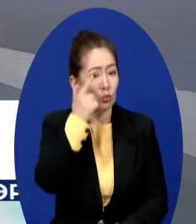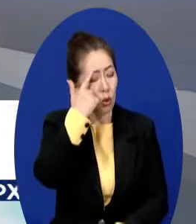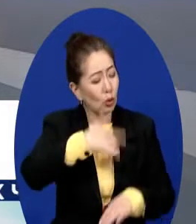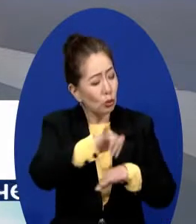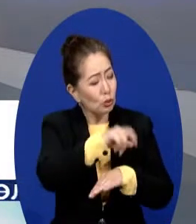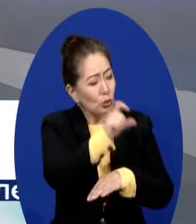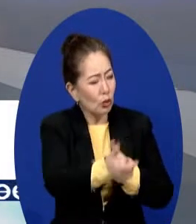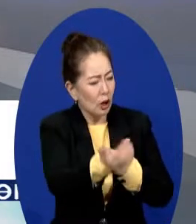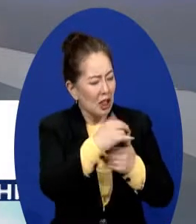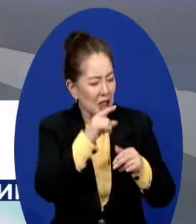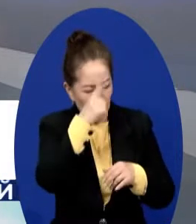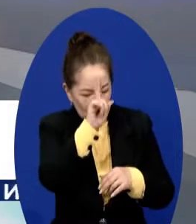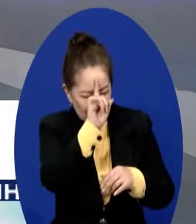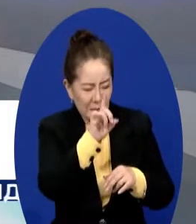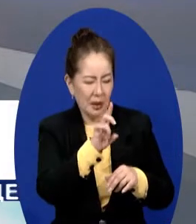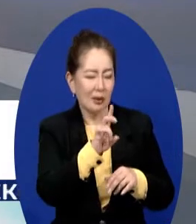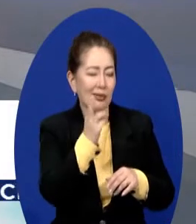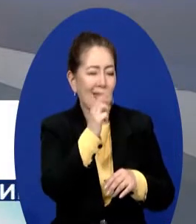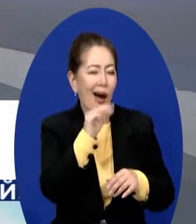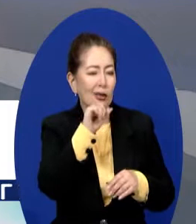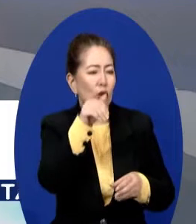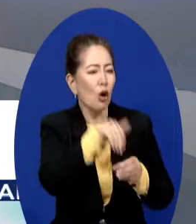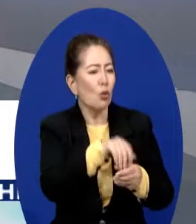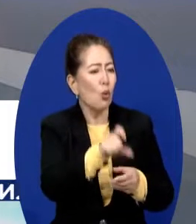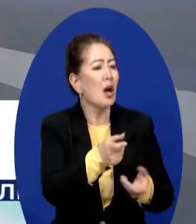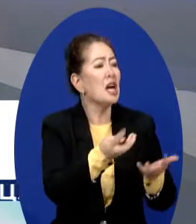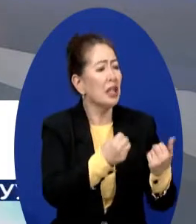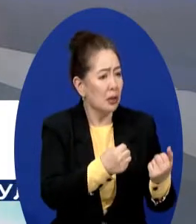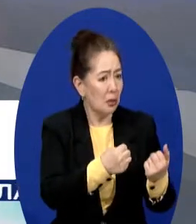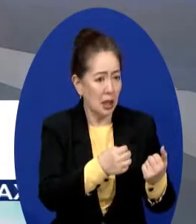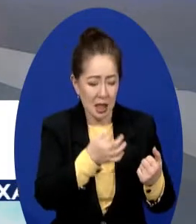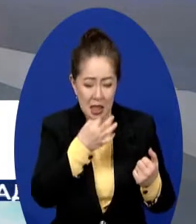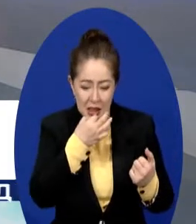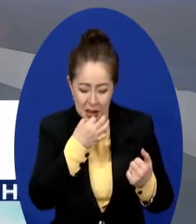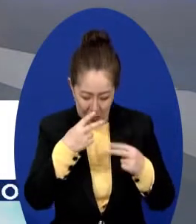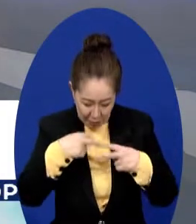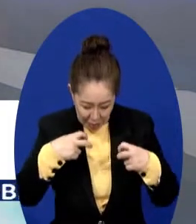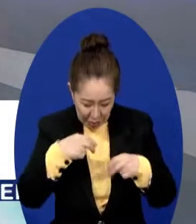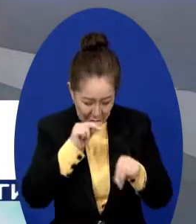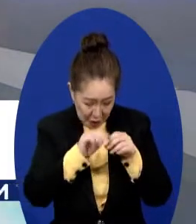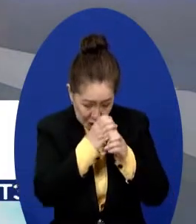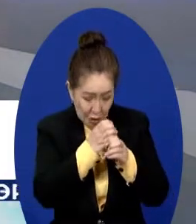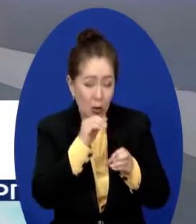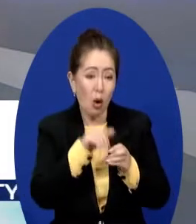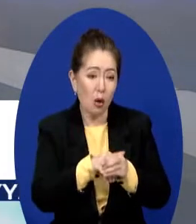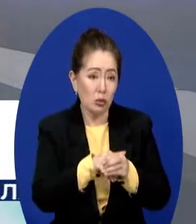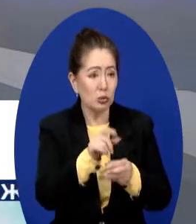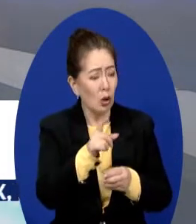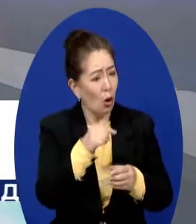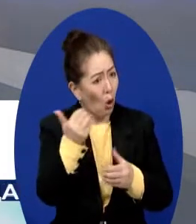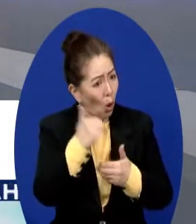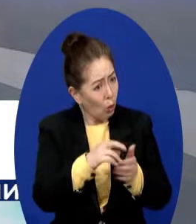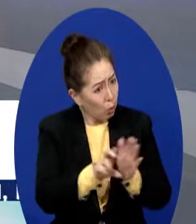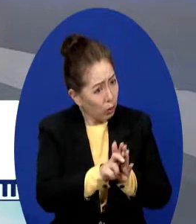хоёрдугаар өвчнөөс урьдчилан сэргийлэх эрт илрүүлгийн шинжилгээнд хүн болгон хамрагдах боломж нээлттэй юу? Магадгүй нөгөө даатгал дутуу төлцөн ирээд байгаа шүү дээ. Одоо